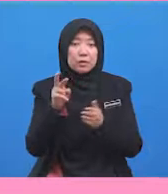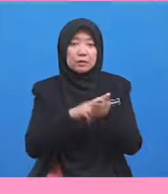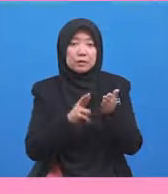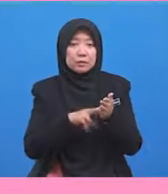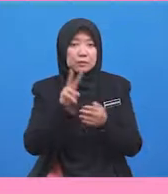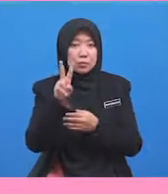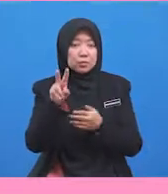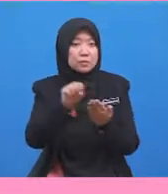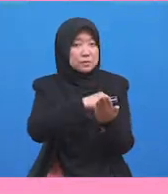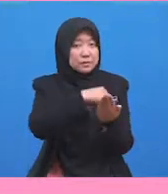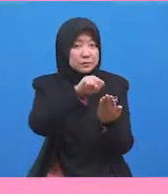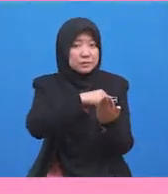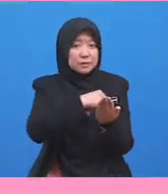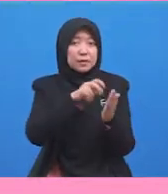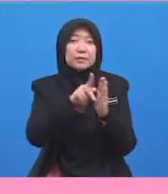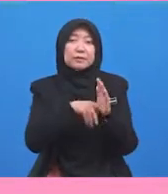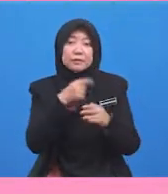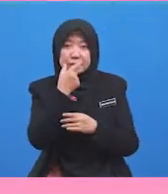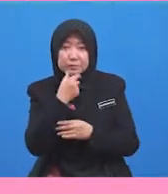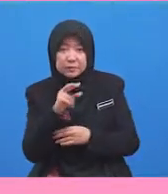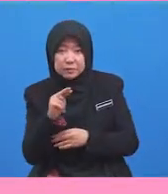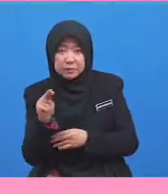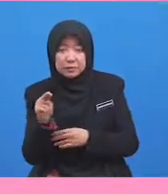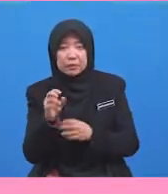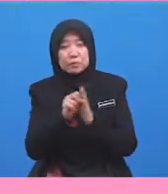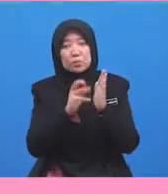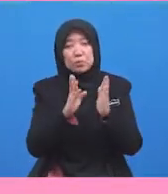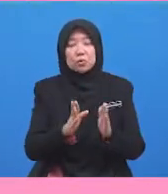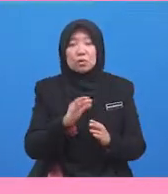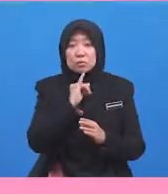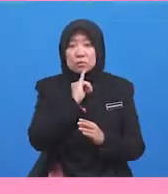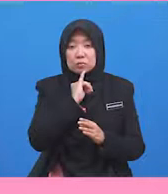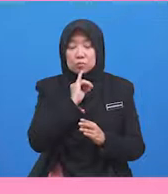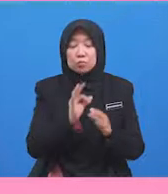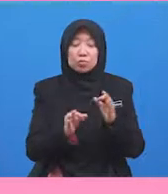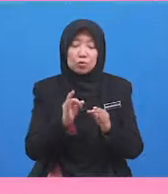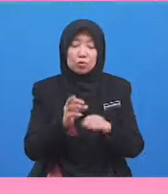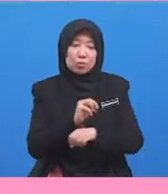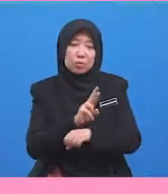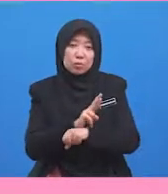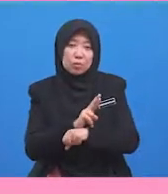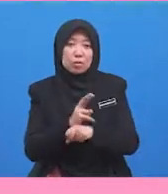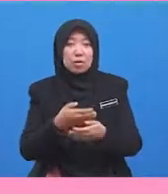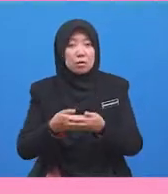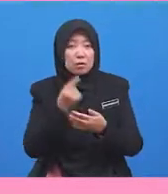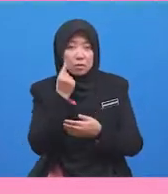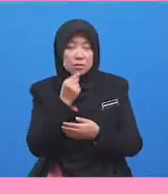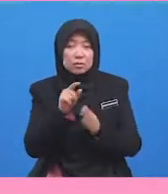kedua saja ialah kesedihan seorang ibu jika Marwah anak gadisnya tercemar